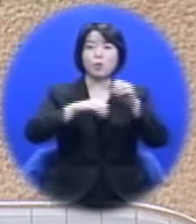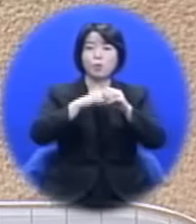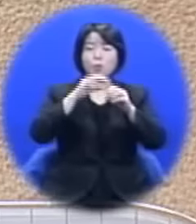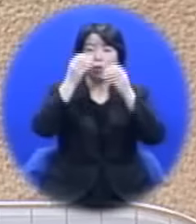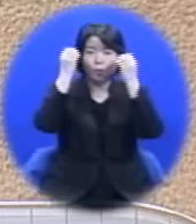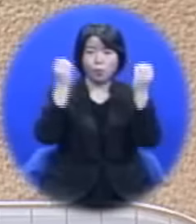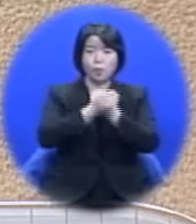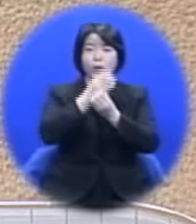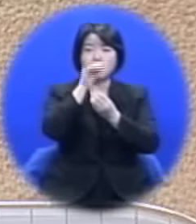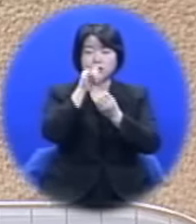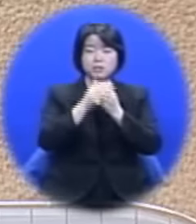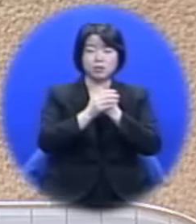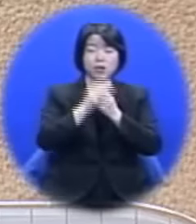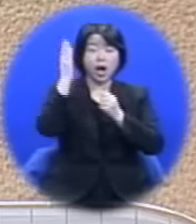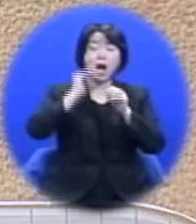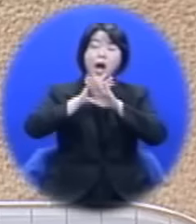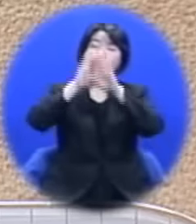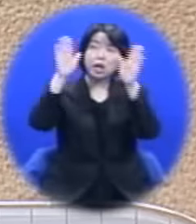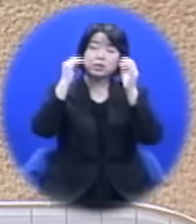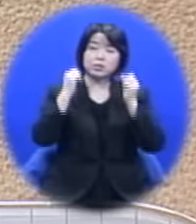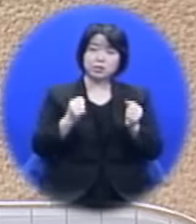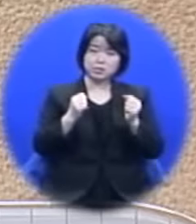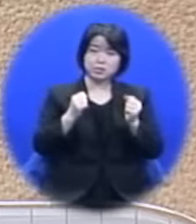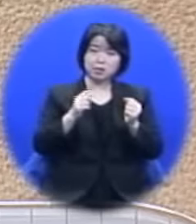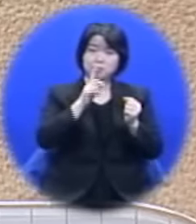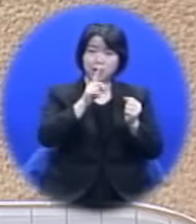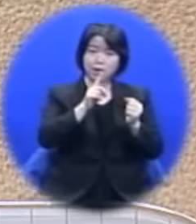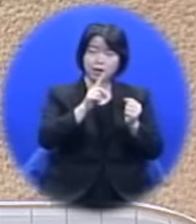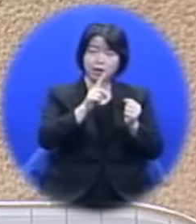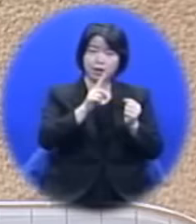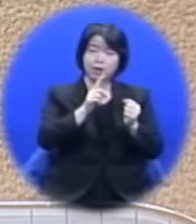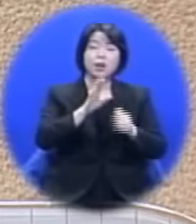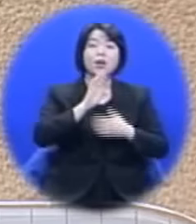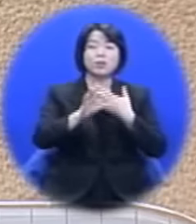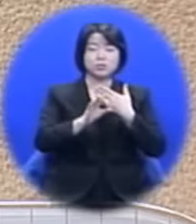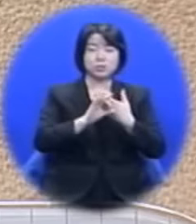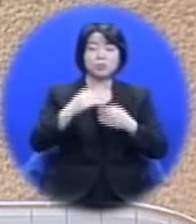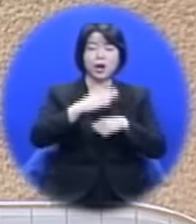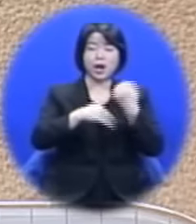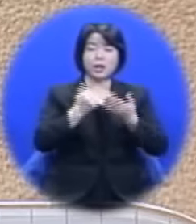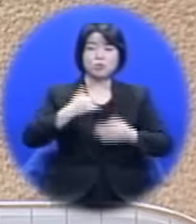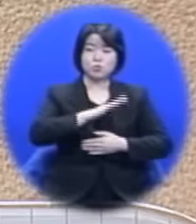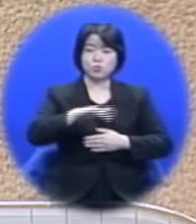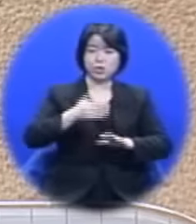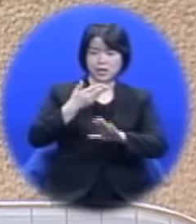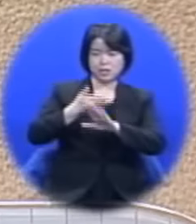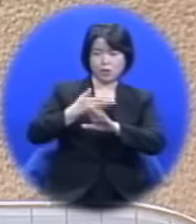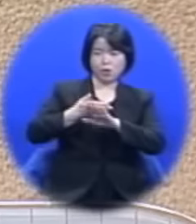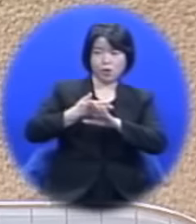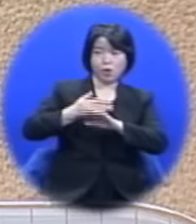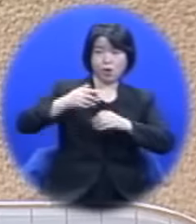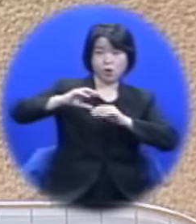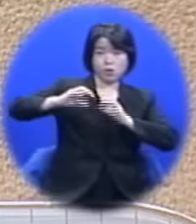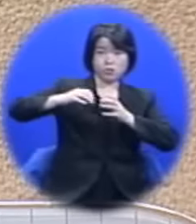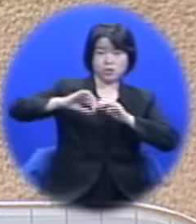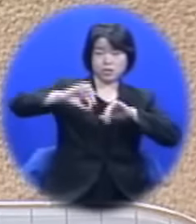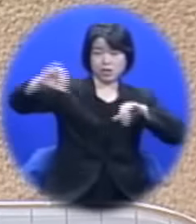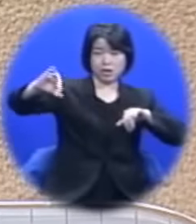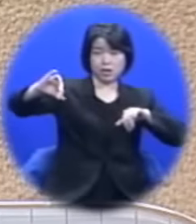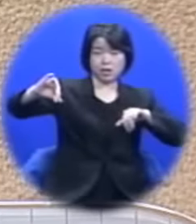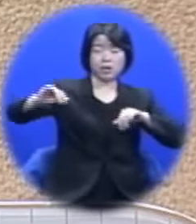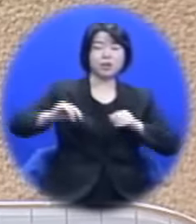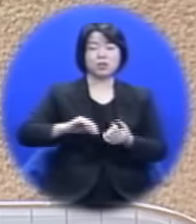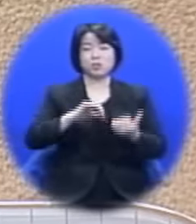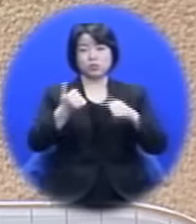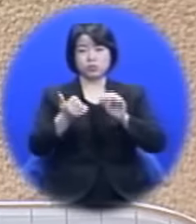왜 하늘에 계시 다니까 아 그러면 하나님은 우리와 전혀 딴 세상에 계시구나 죽고